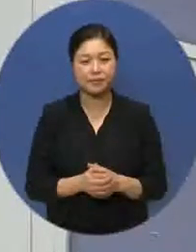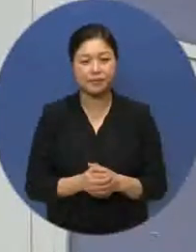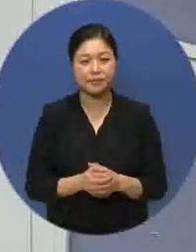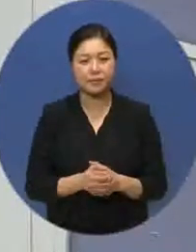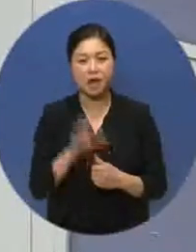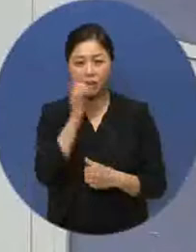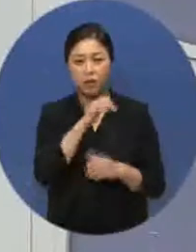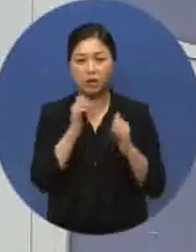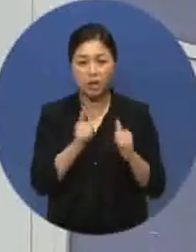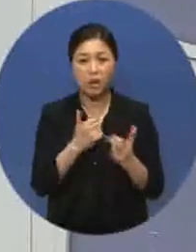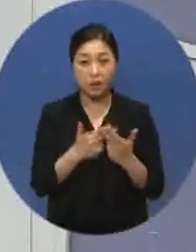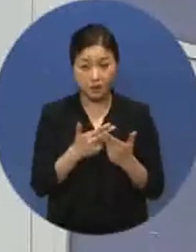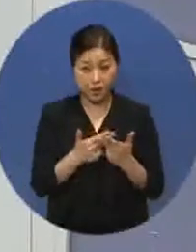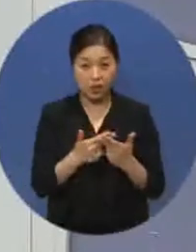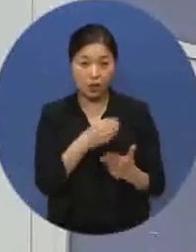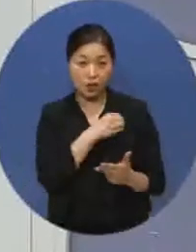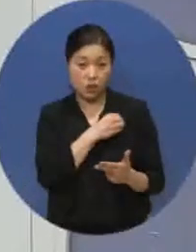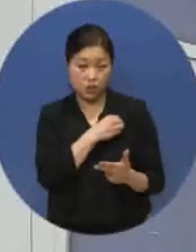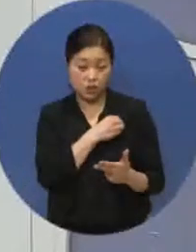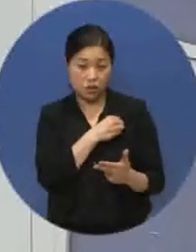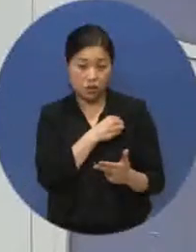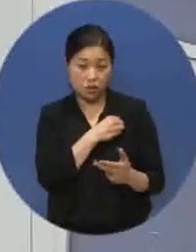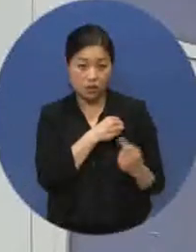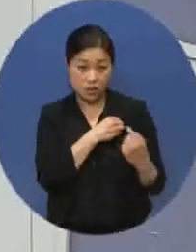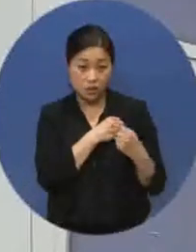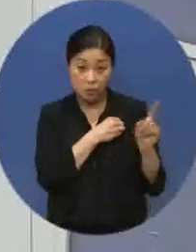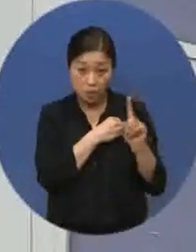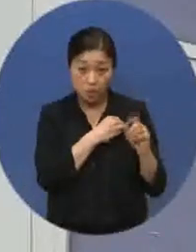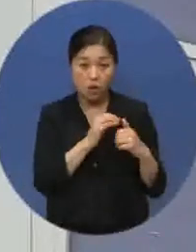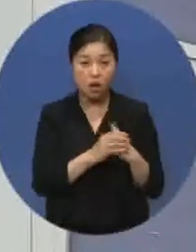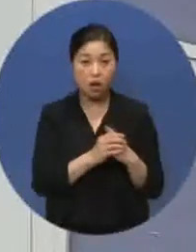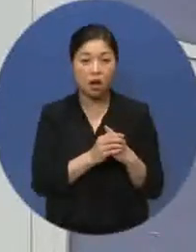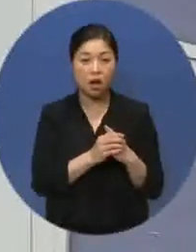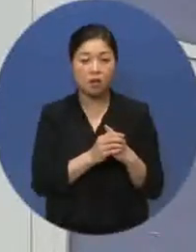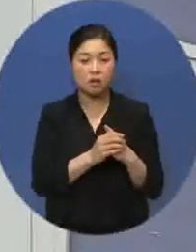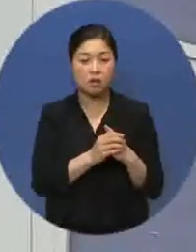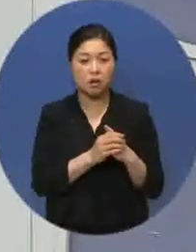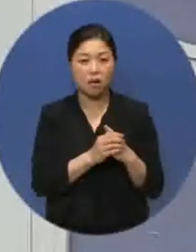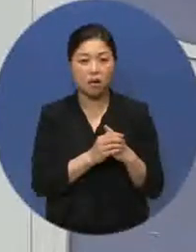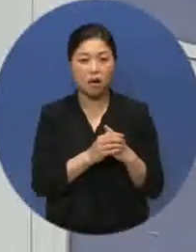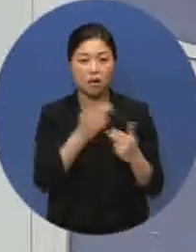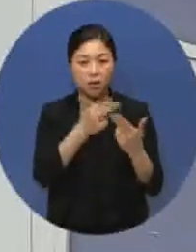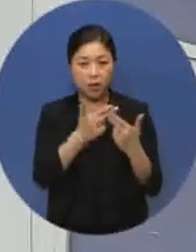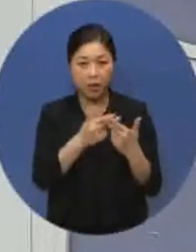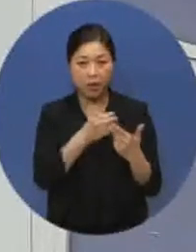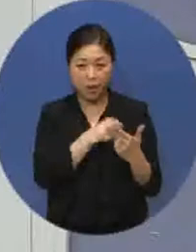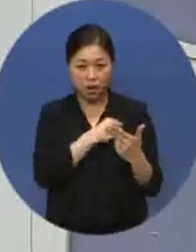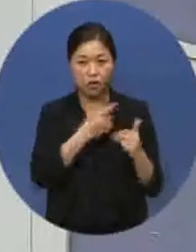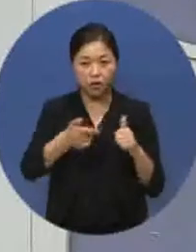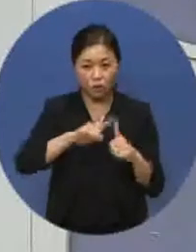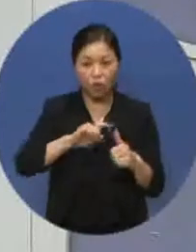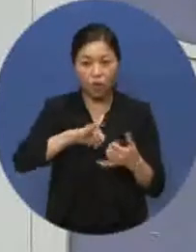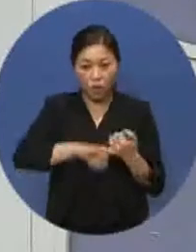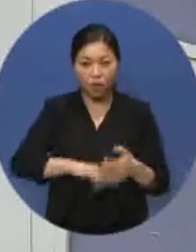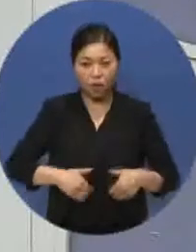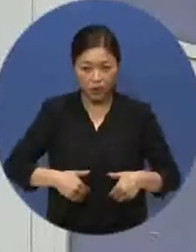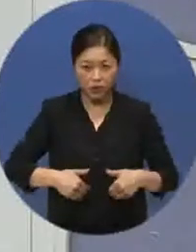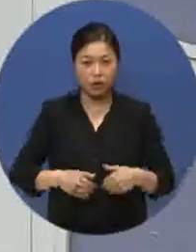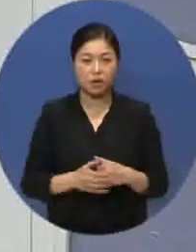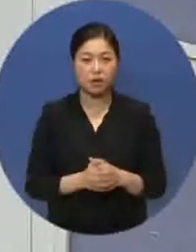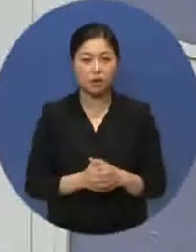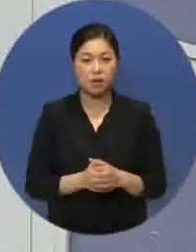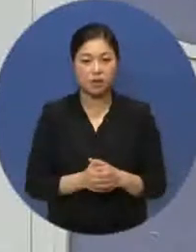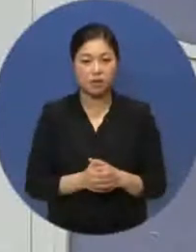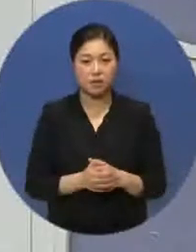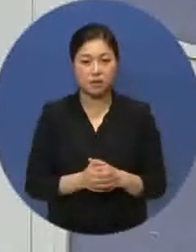이 협회 회원이 무조건 대한변호사협회 등록을 해야 됩니다. 그러니까 협회 안에 민변이라는